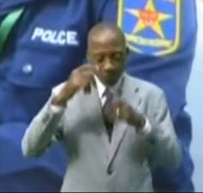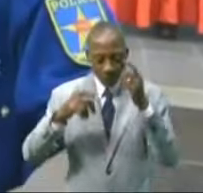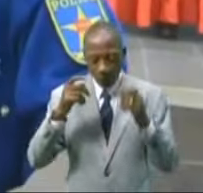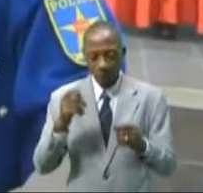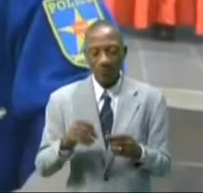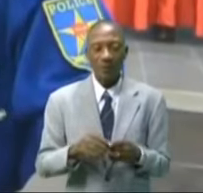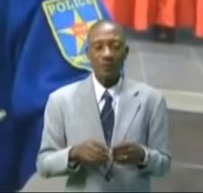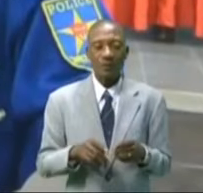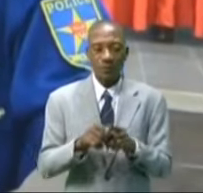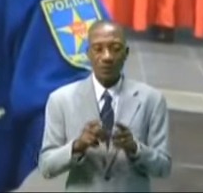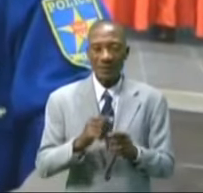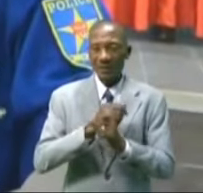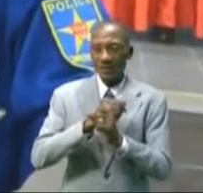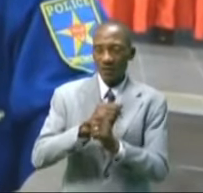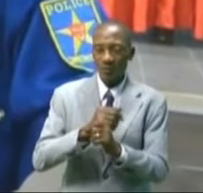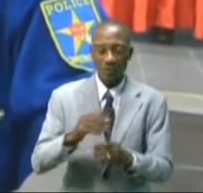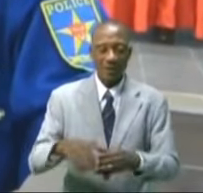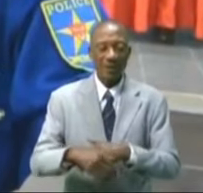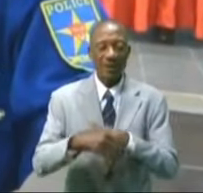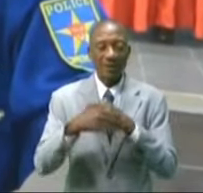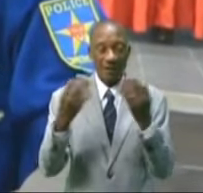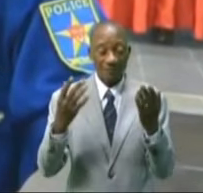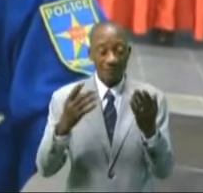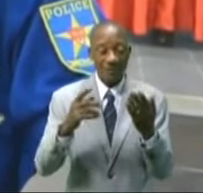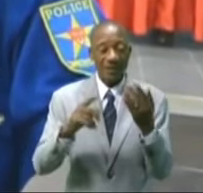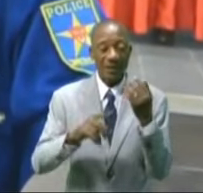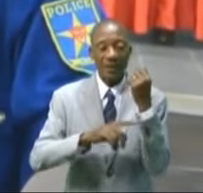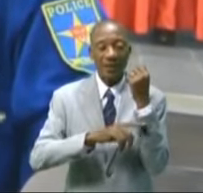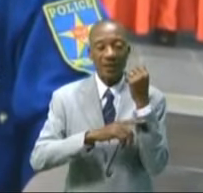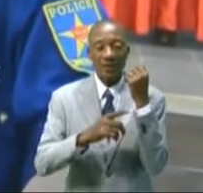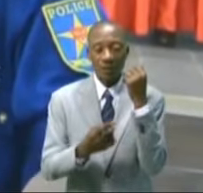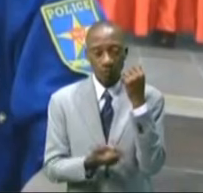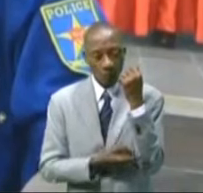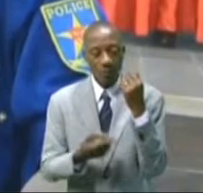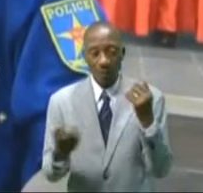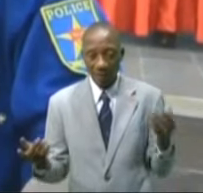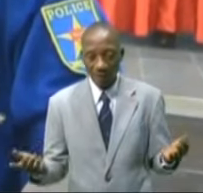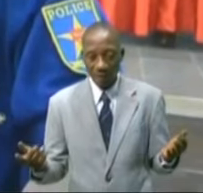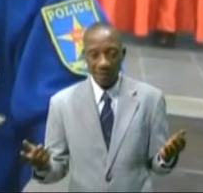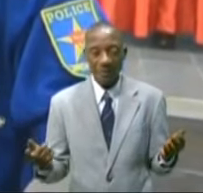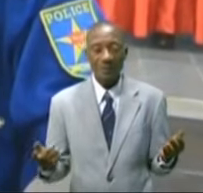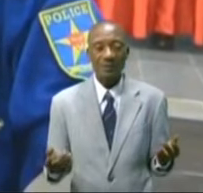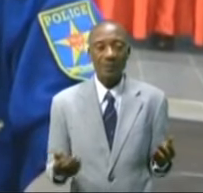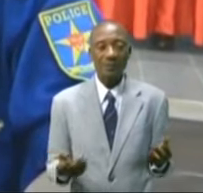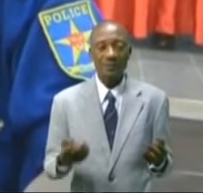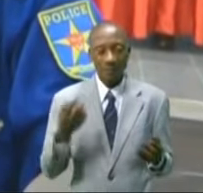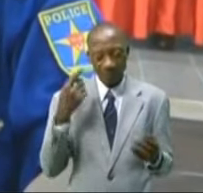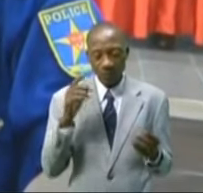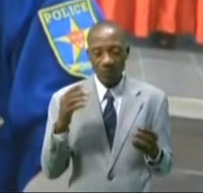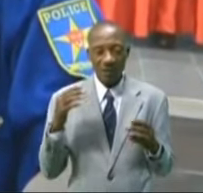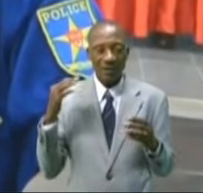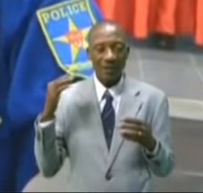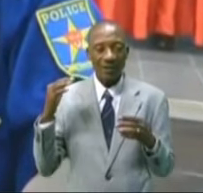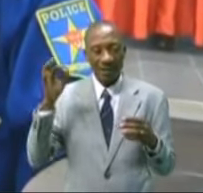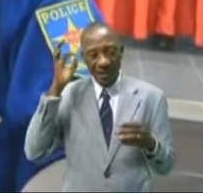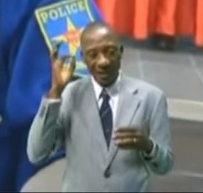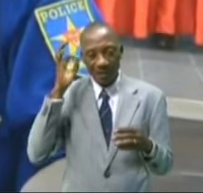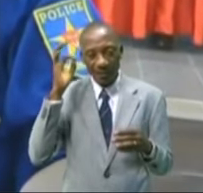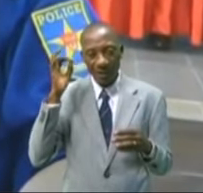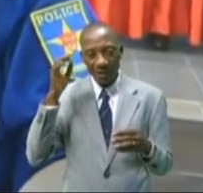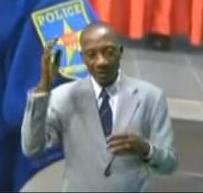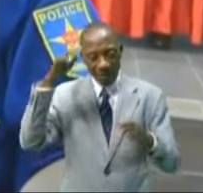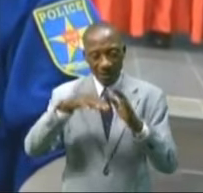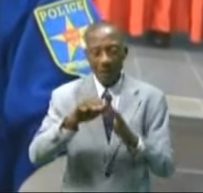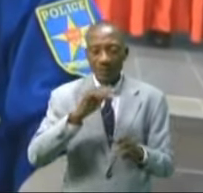alentours, notamment Mbambiro, Mzulo, ainsi que dans le territoire de Nyiragongo.